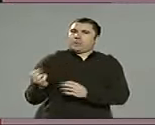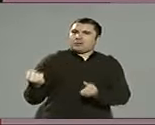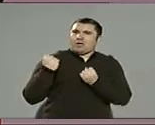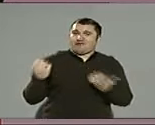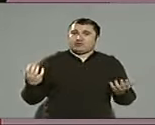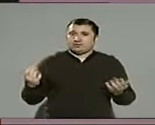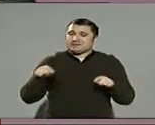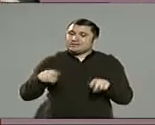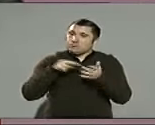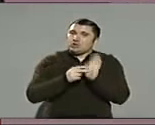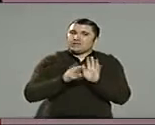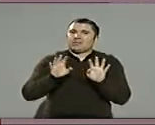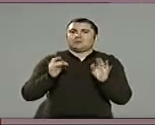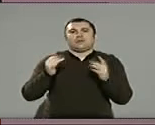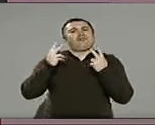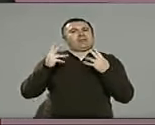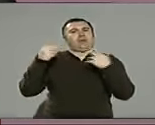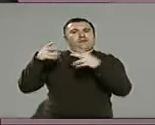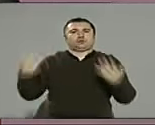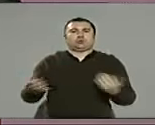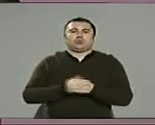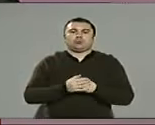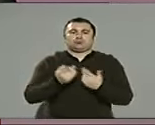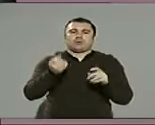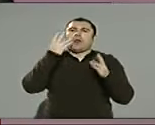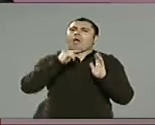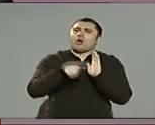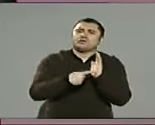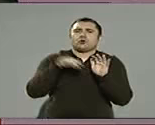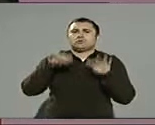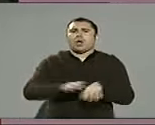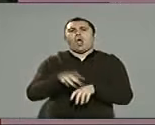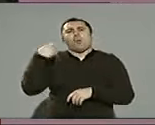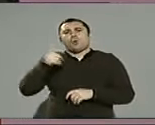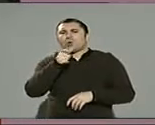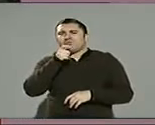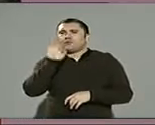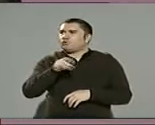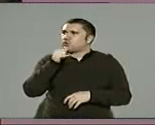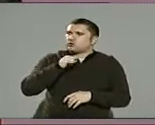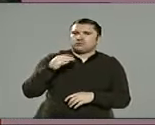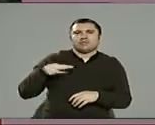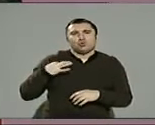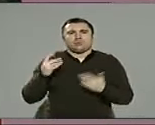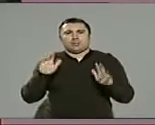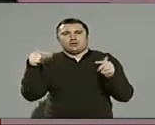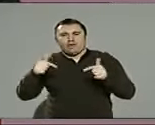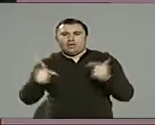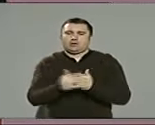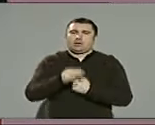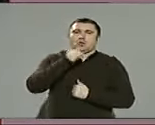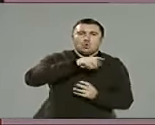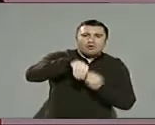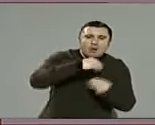Antwort. Natürlich gibt es noch mehr Herausforderungen in unserem Land. Eine echte Bürgerversicherung für Gesundheit und Pflege, bezahlbare Wohnungen für junge